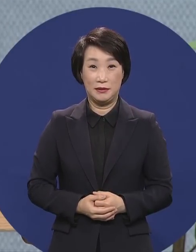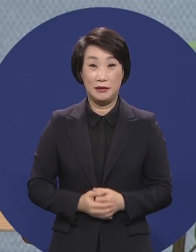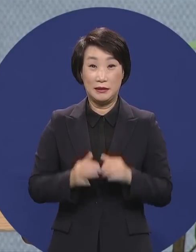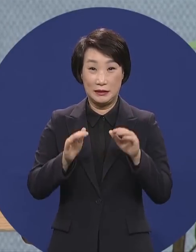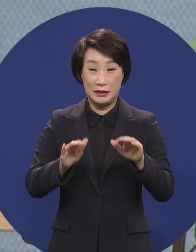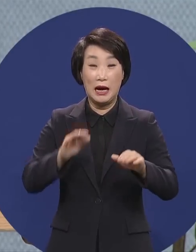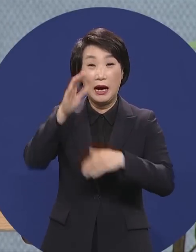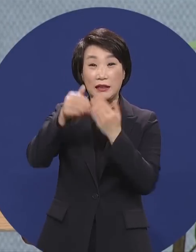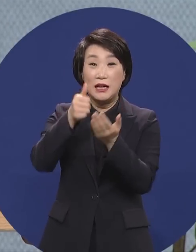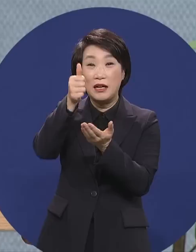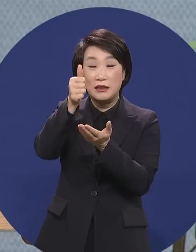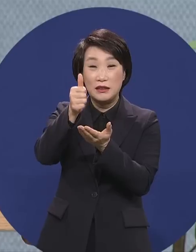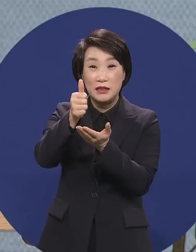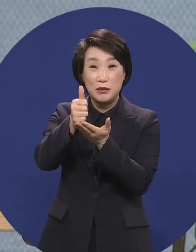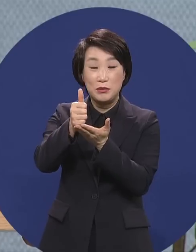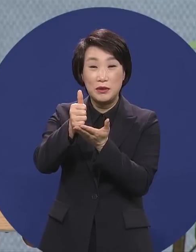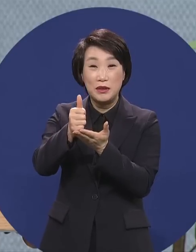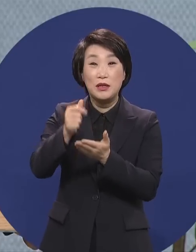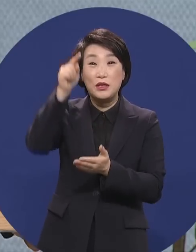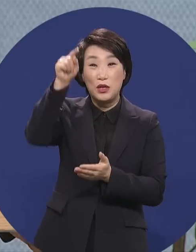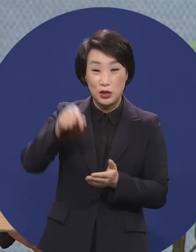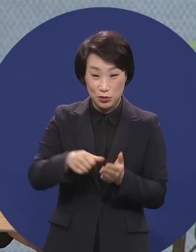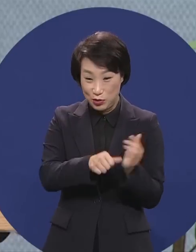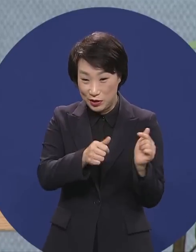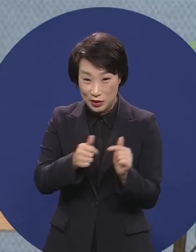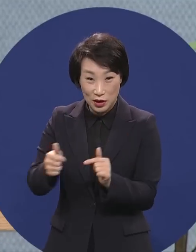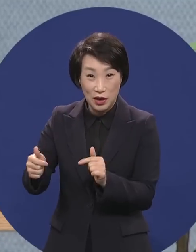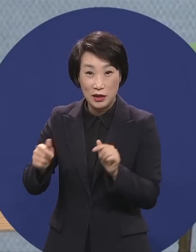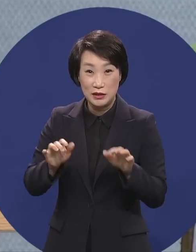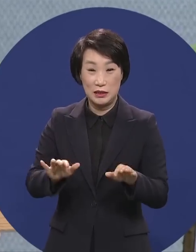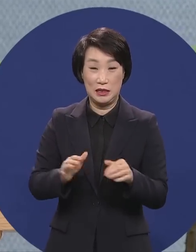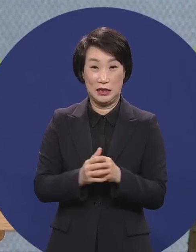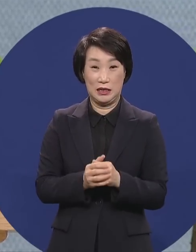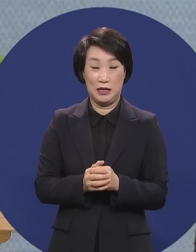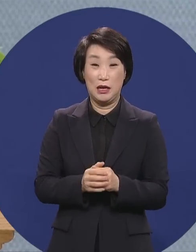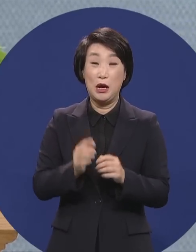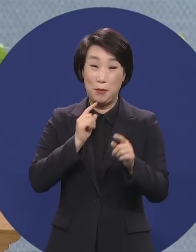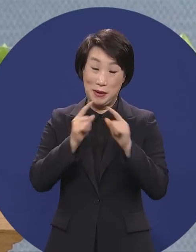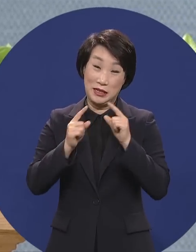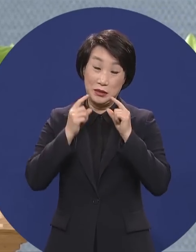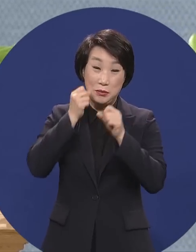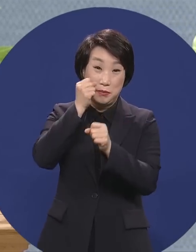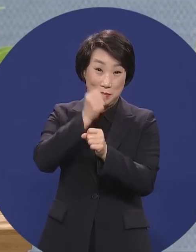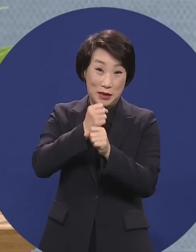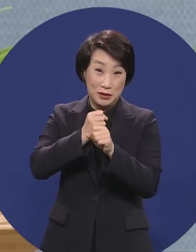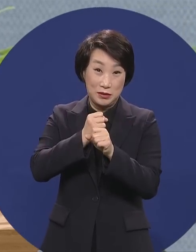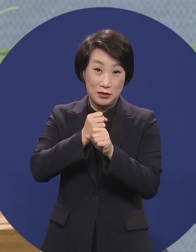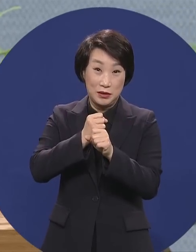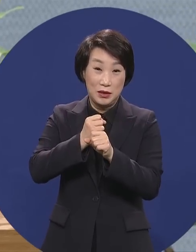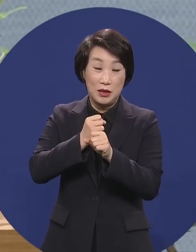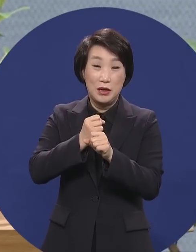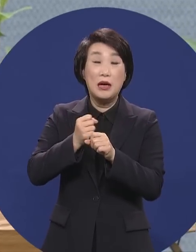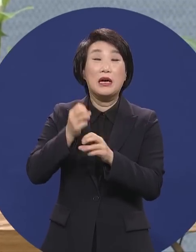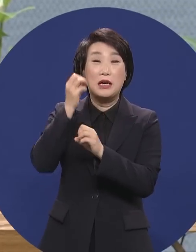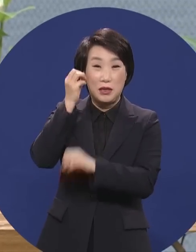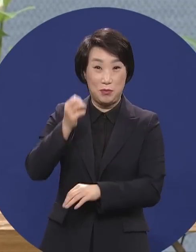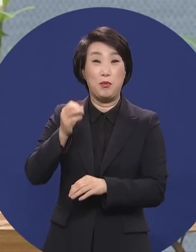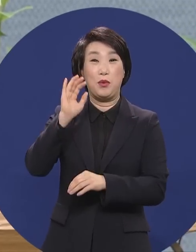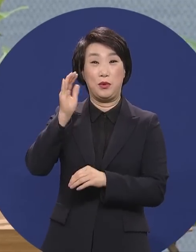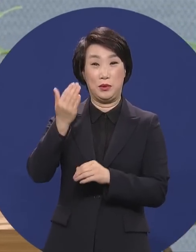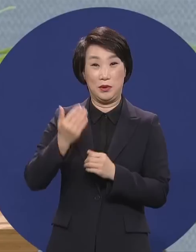하나님은 천지 만물을 말씀으로 만드신